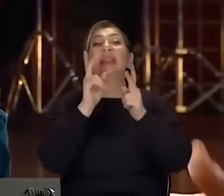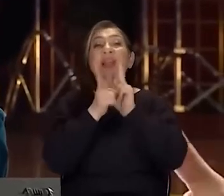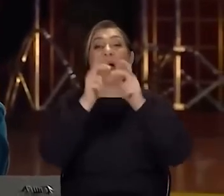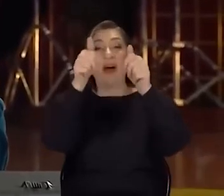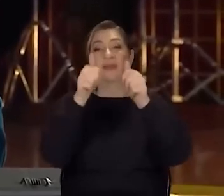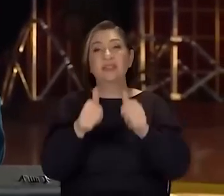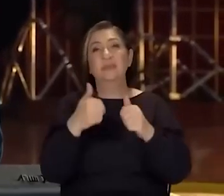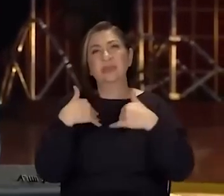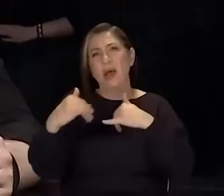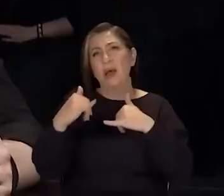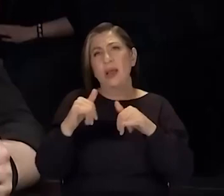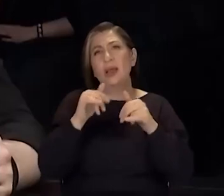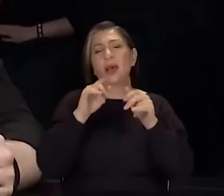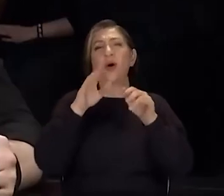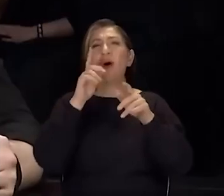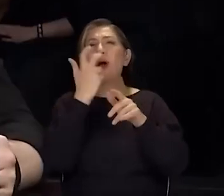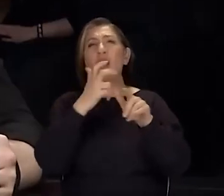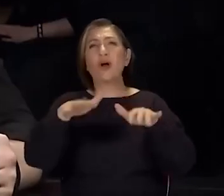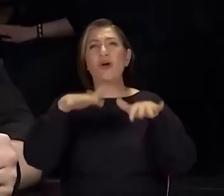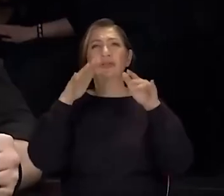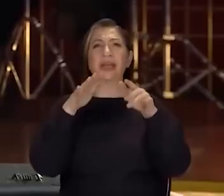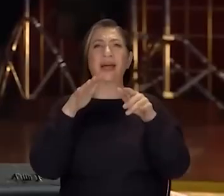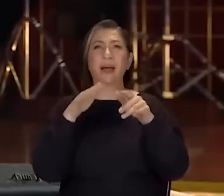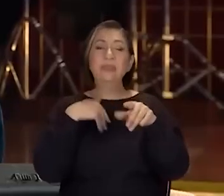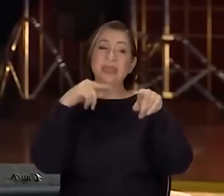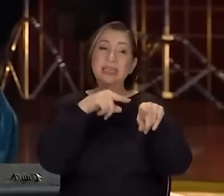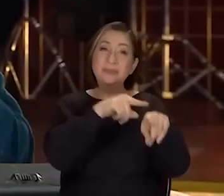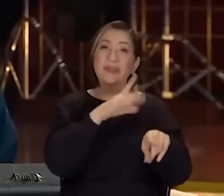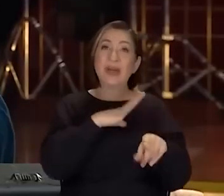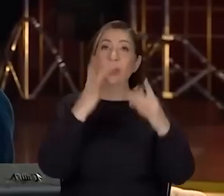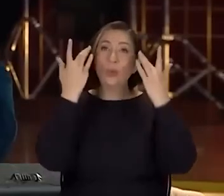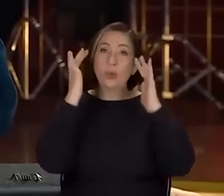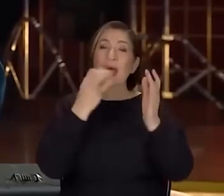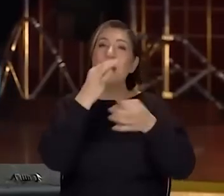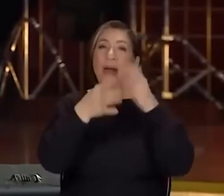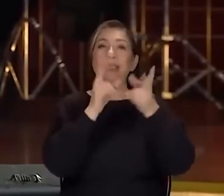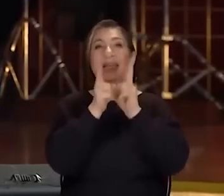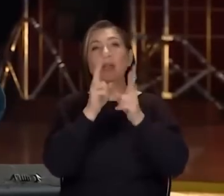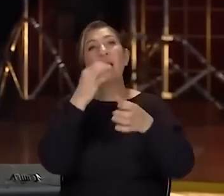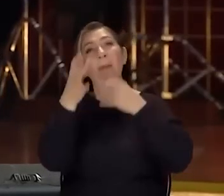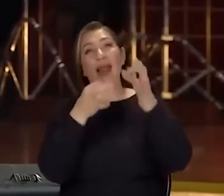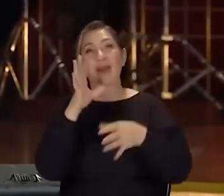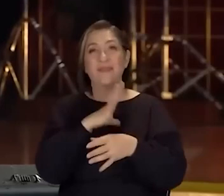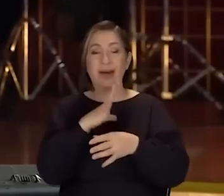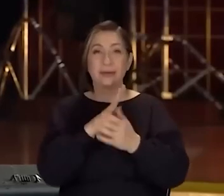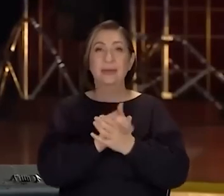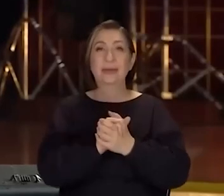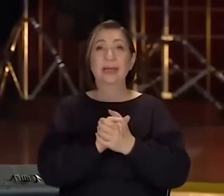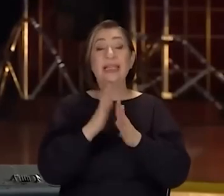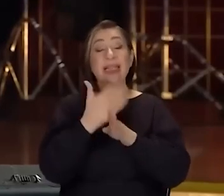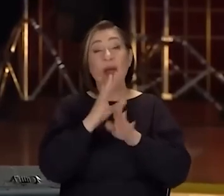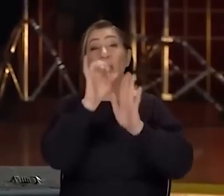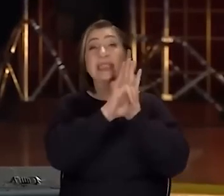falan koyuyoruz. İşte o kadar bizde de. Yani Instagram şekilde. Yine de takipçilerimiz var. Onlara işte kültürel haberler, aynen, tiyatro haberleri falan veriyoruz. Çünkü